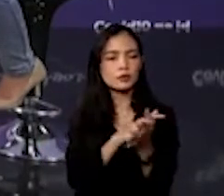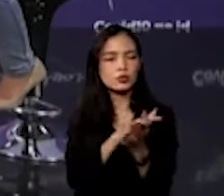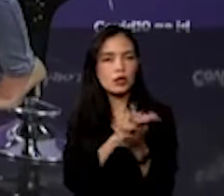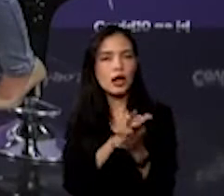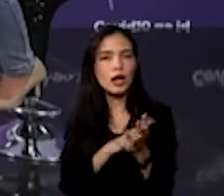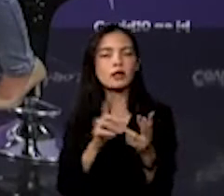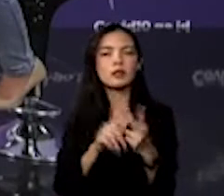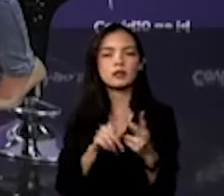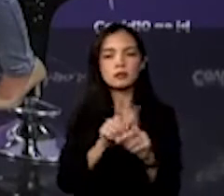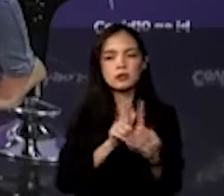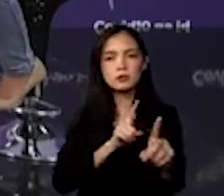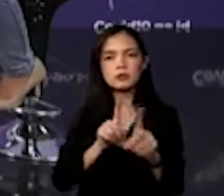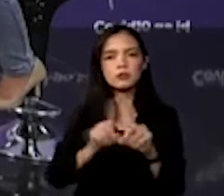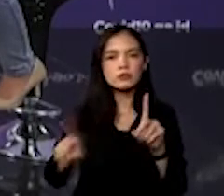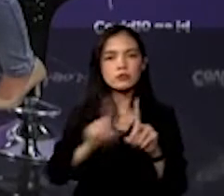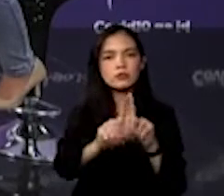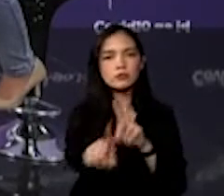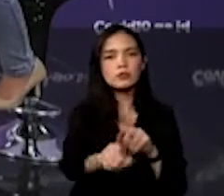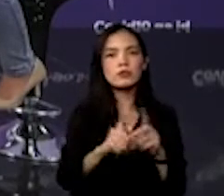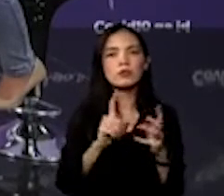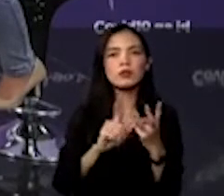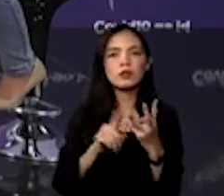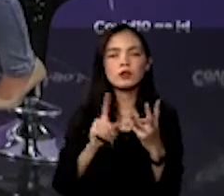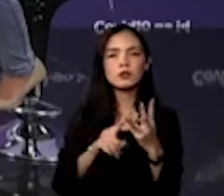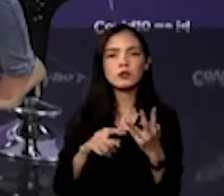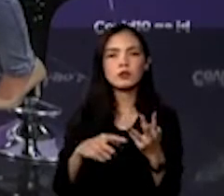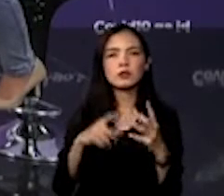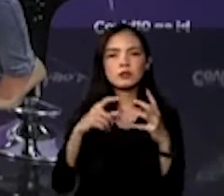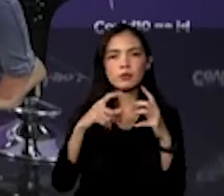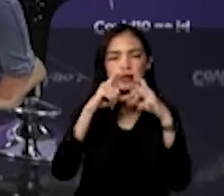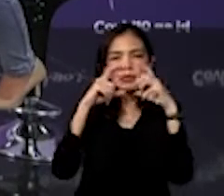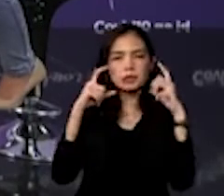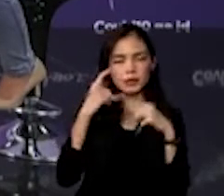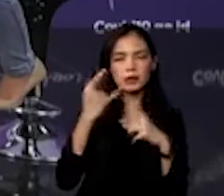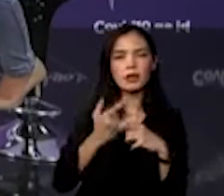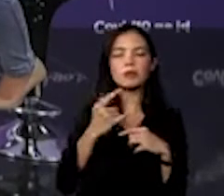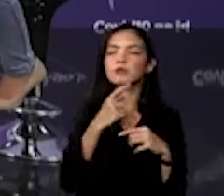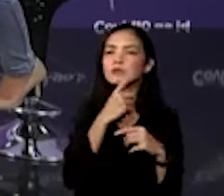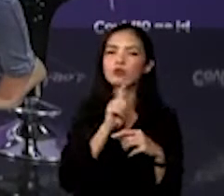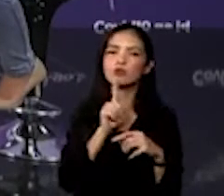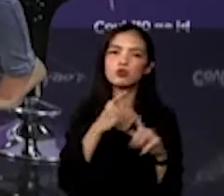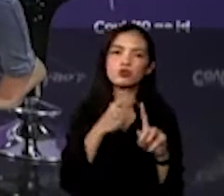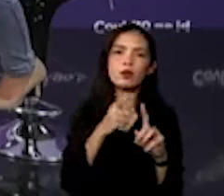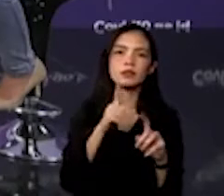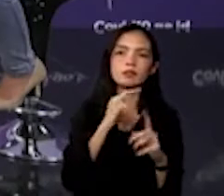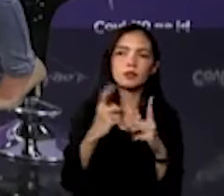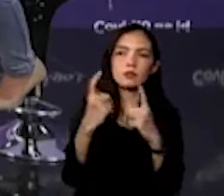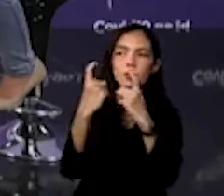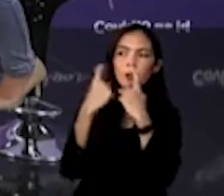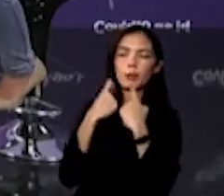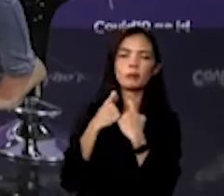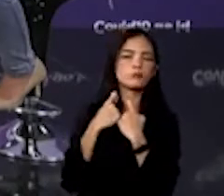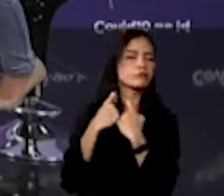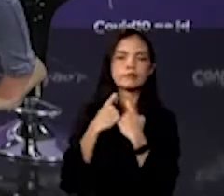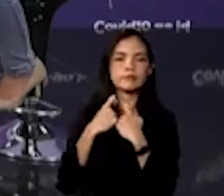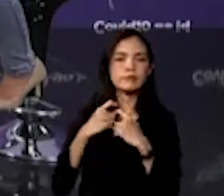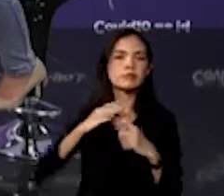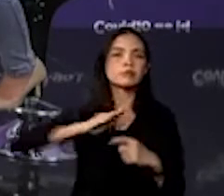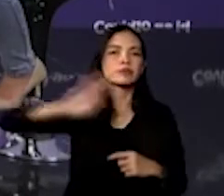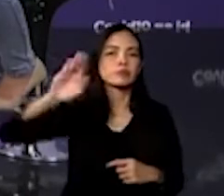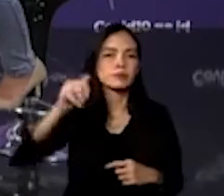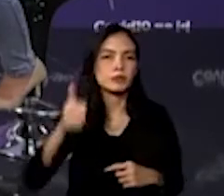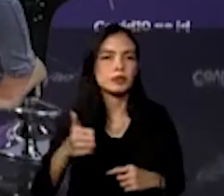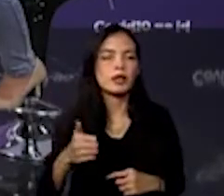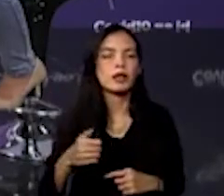jaga jarak sama ini apa pakai masker supaya itu virus enggak masuk Nah memang masalah timbul